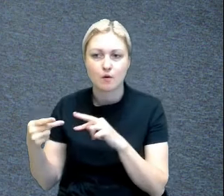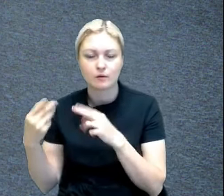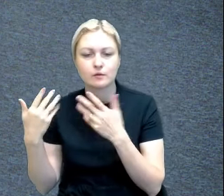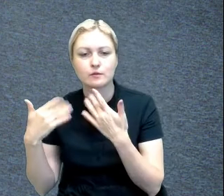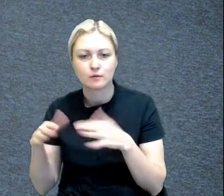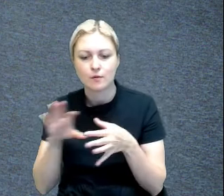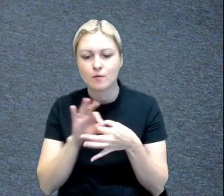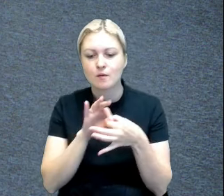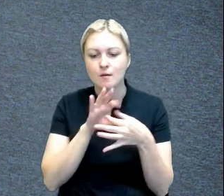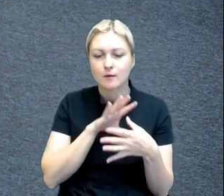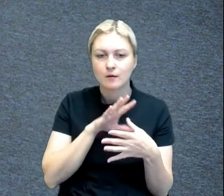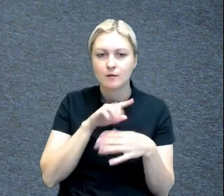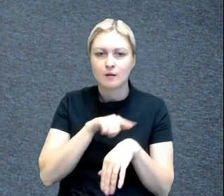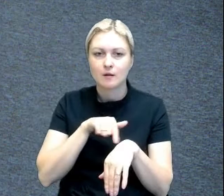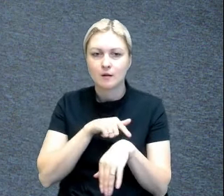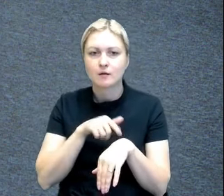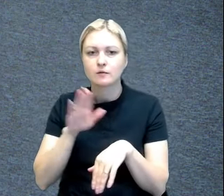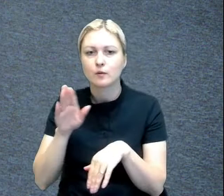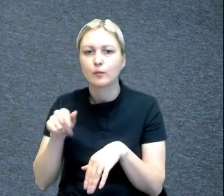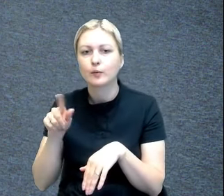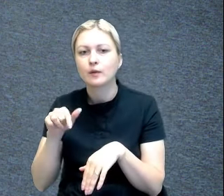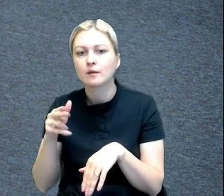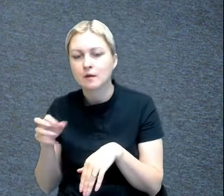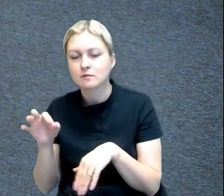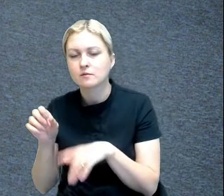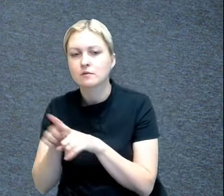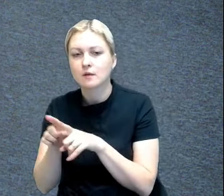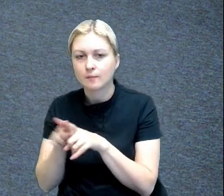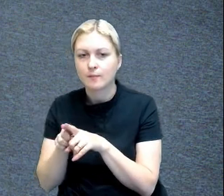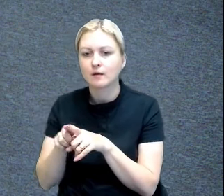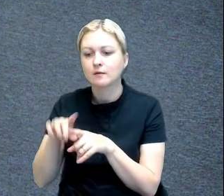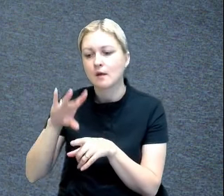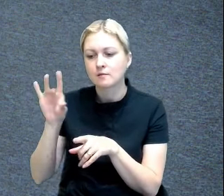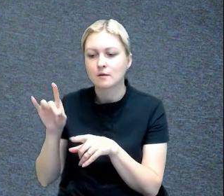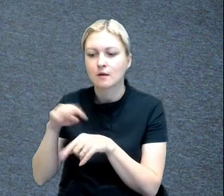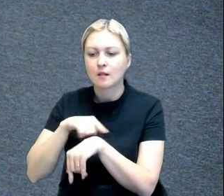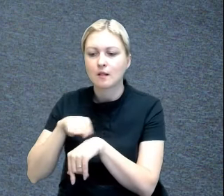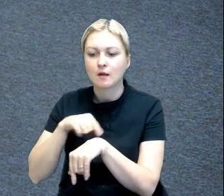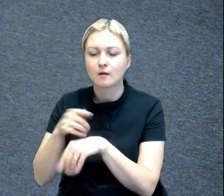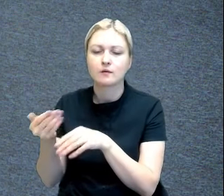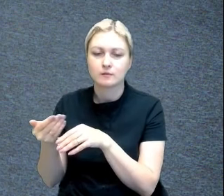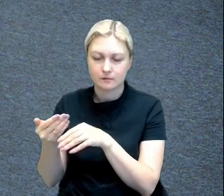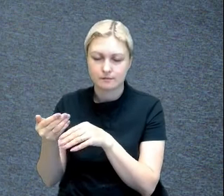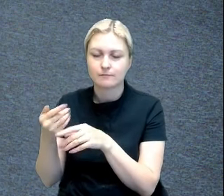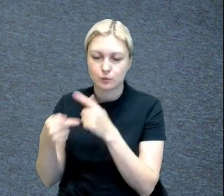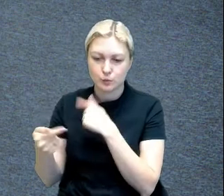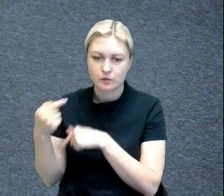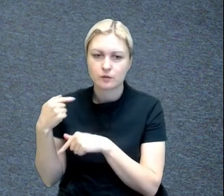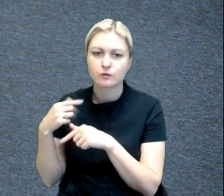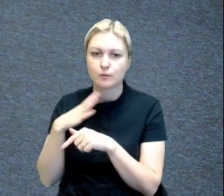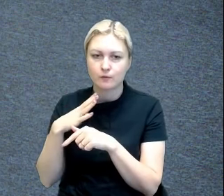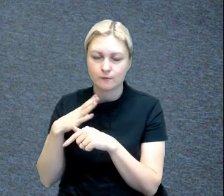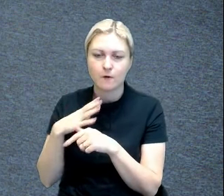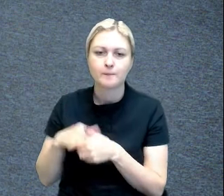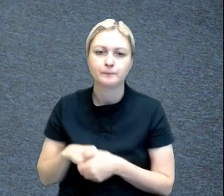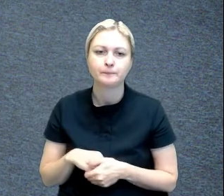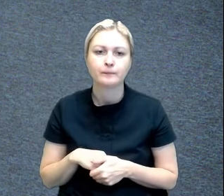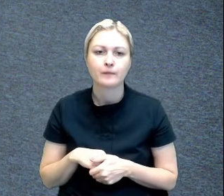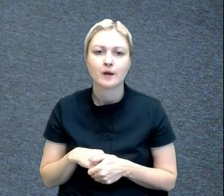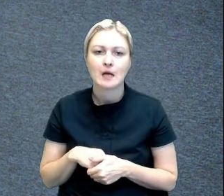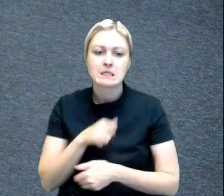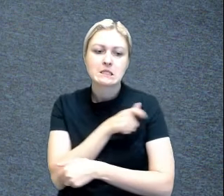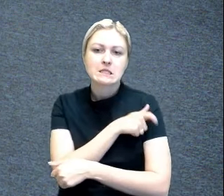apie sauliaus budiną kalba kuri buvo į sovietinius laikus sugrįžome ir ir ir ir netgi seniunaitės